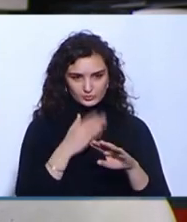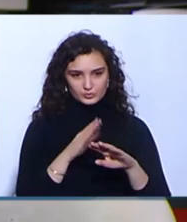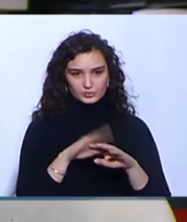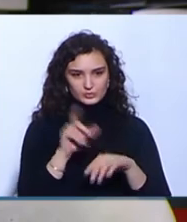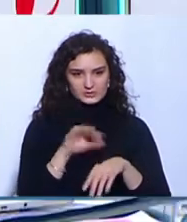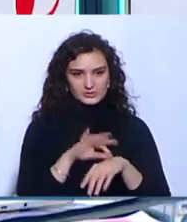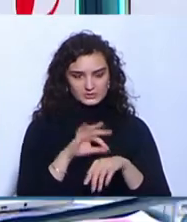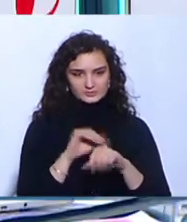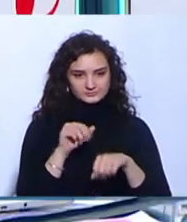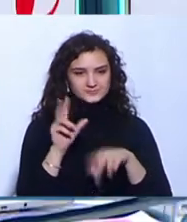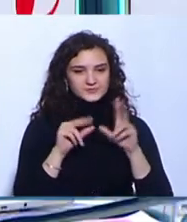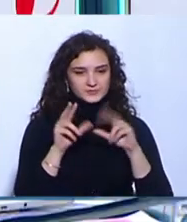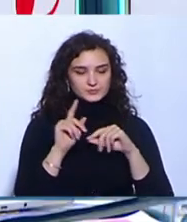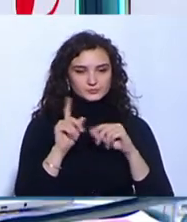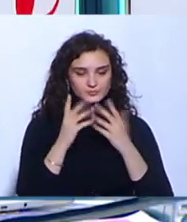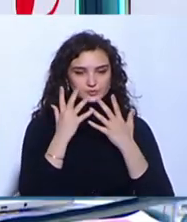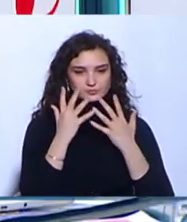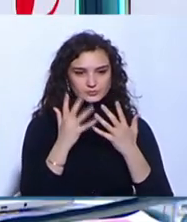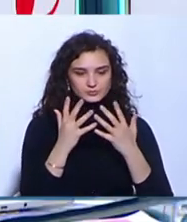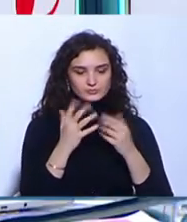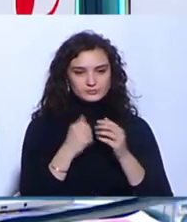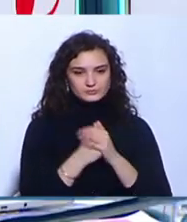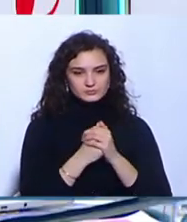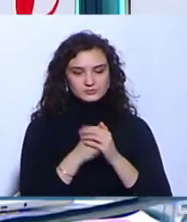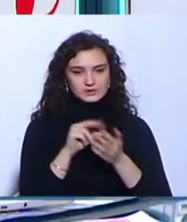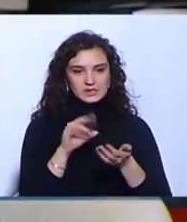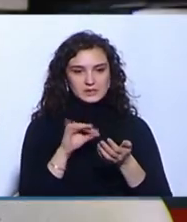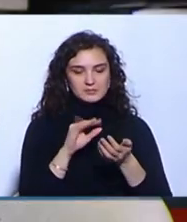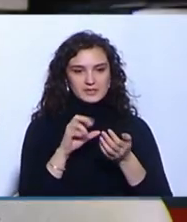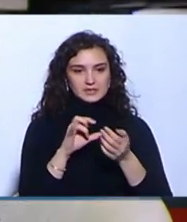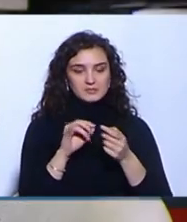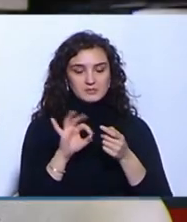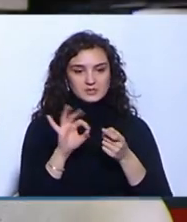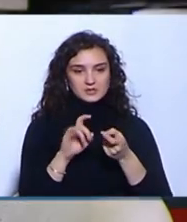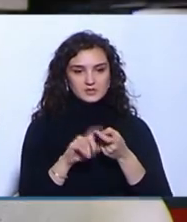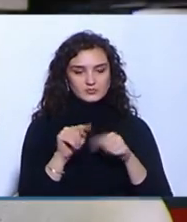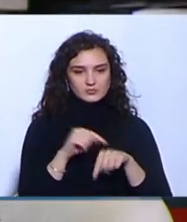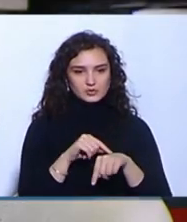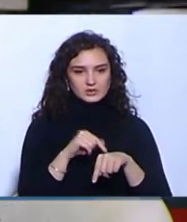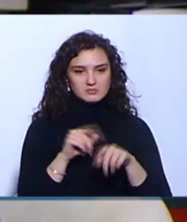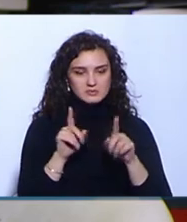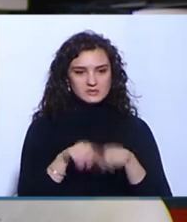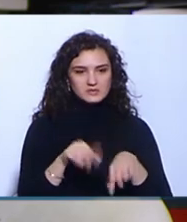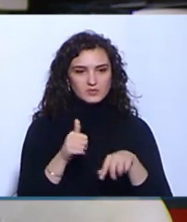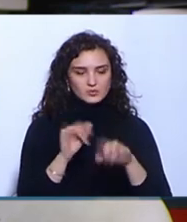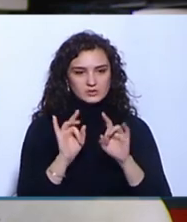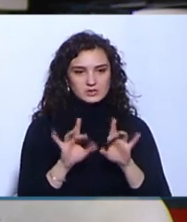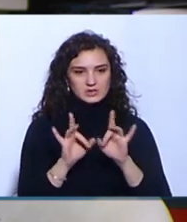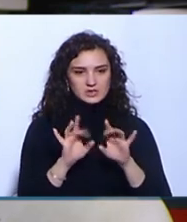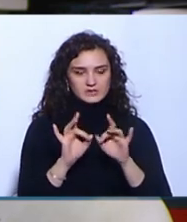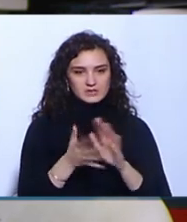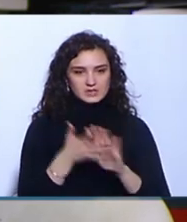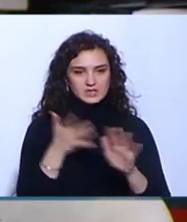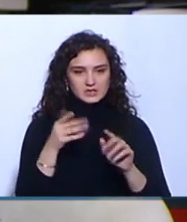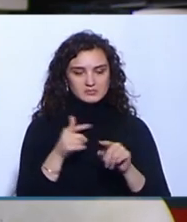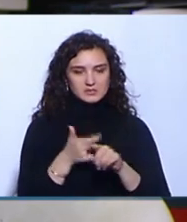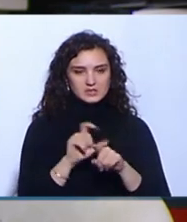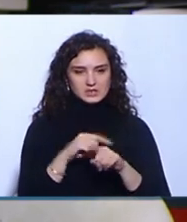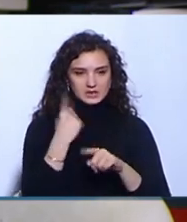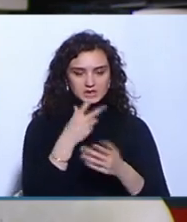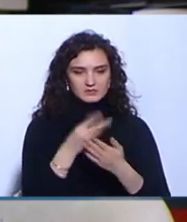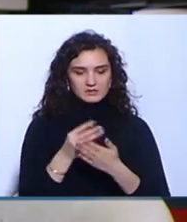ანუ პაციენტი შეიძლება თვლის, რომ შეშუპებულია და მე ლიმფედემასთან დაკავშირებული შეგრძნებები ისევე როგორც ტკივილის აღქმა,